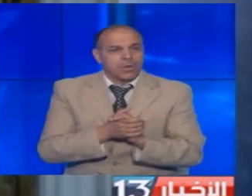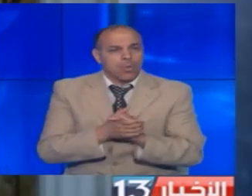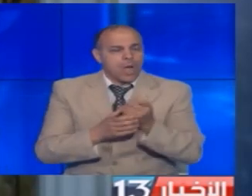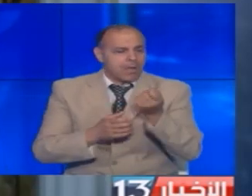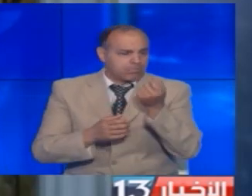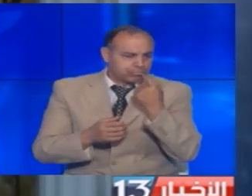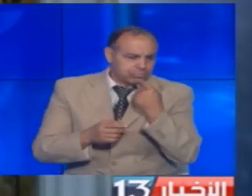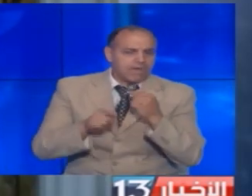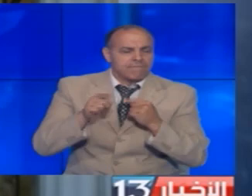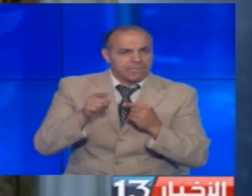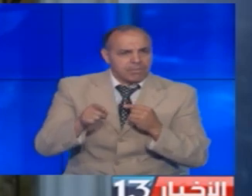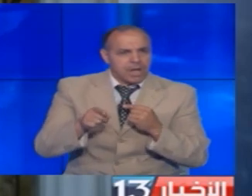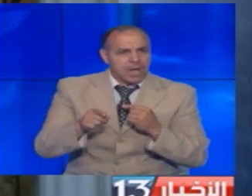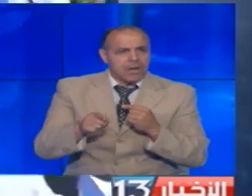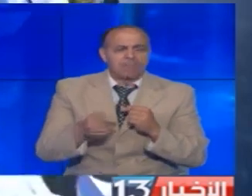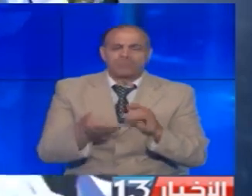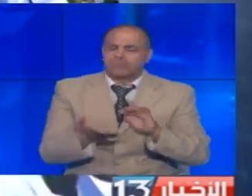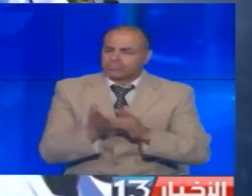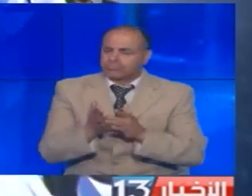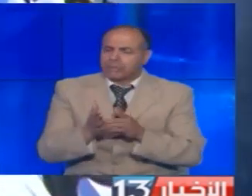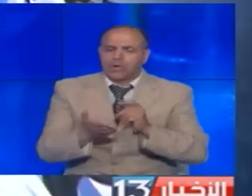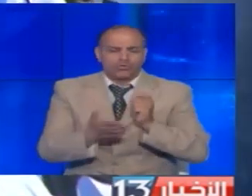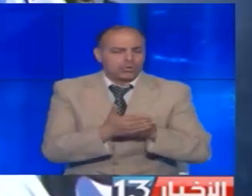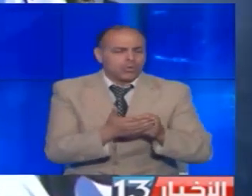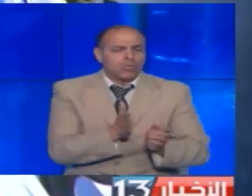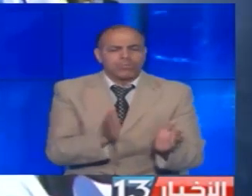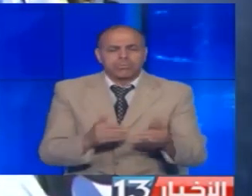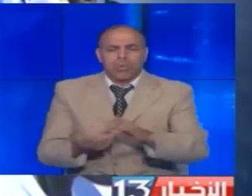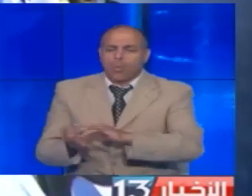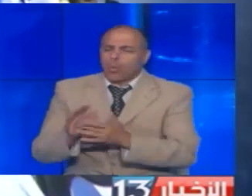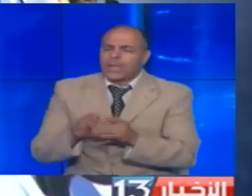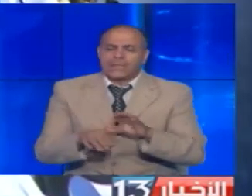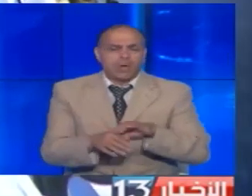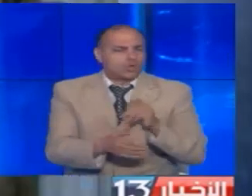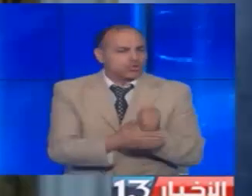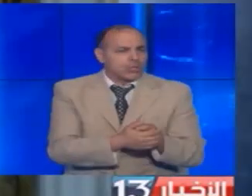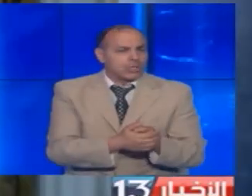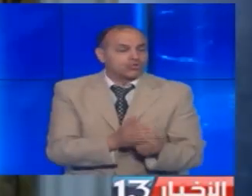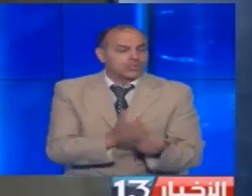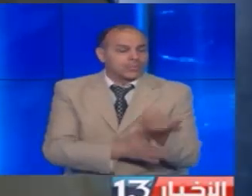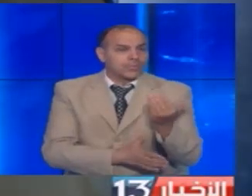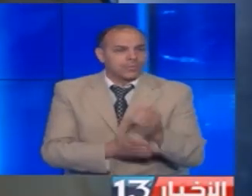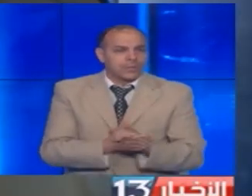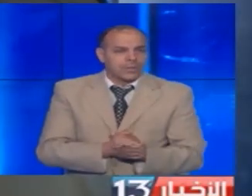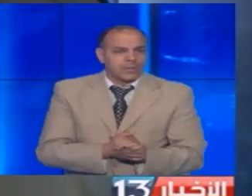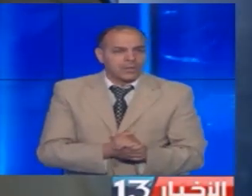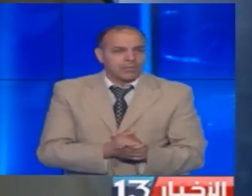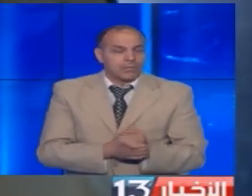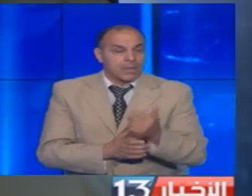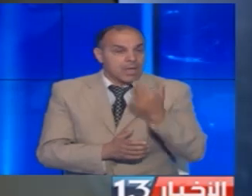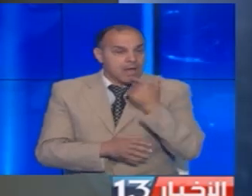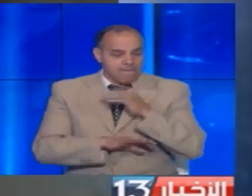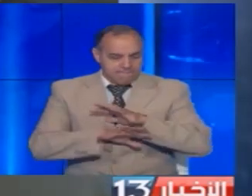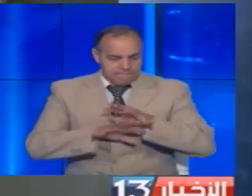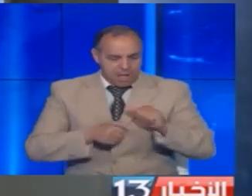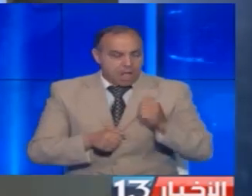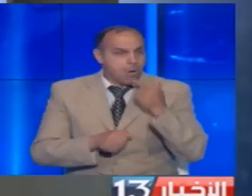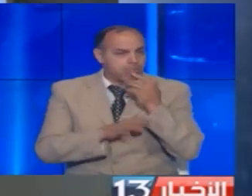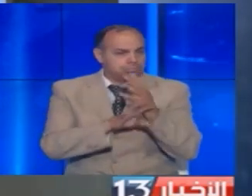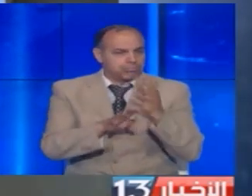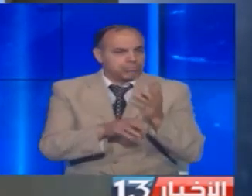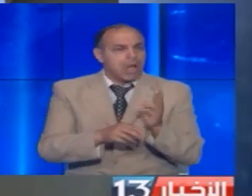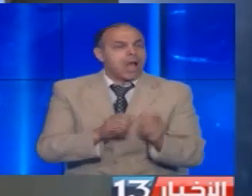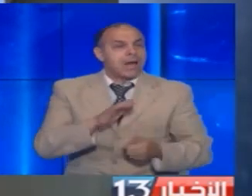وعلاجها وتجهيزه بأحدث المعدات الطبية المتطورة. وفي ختام هذا الموكب قلد